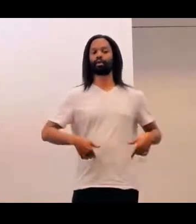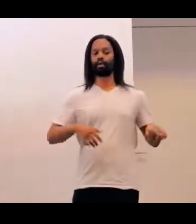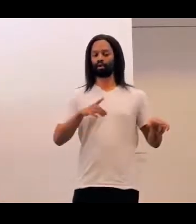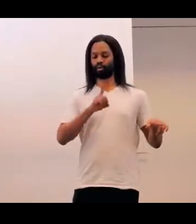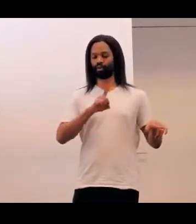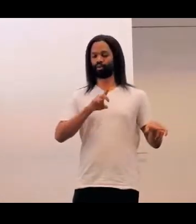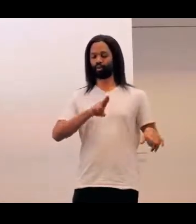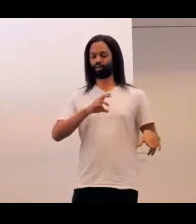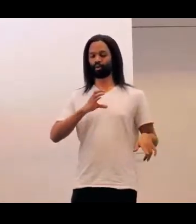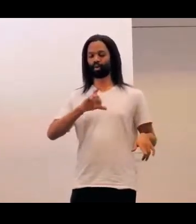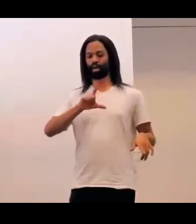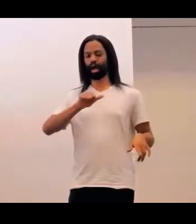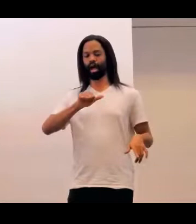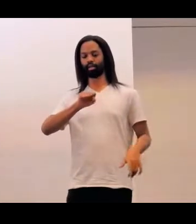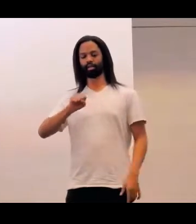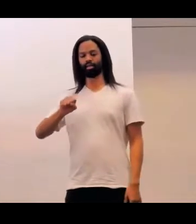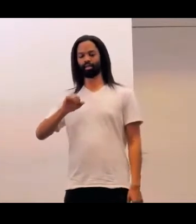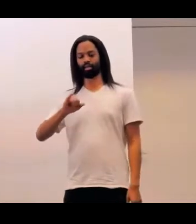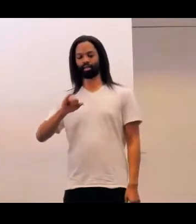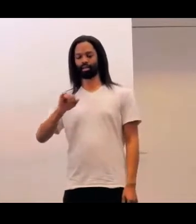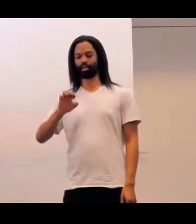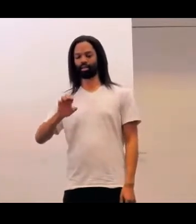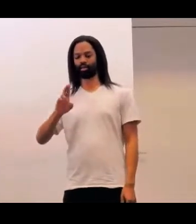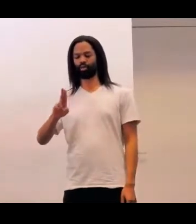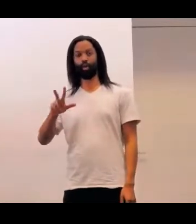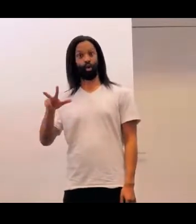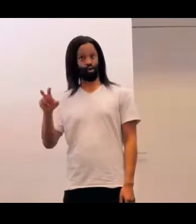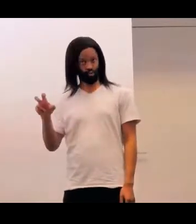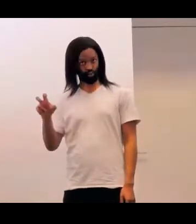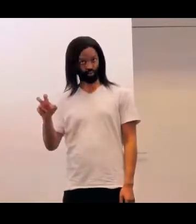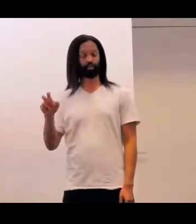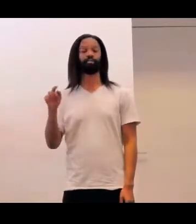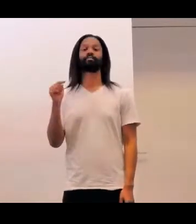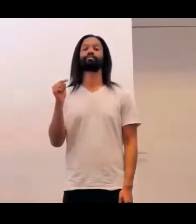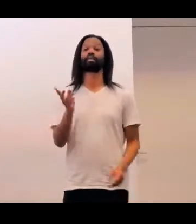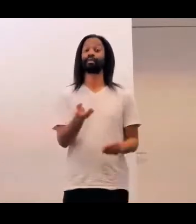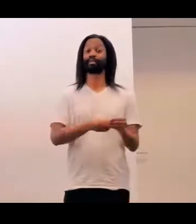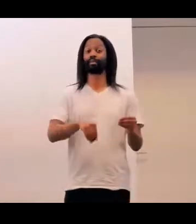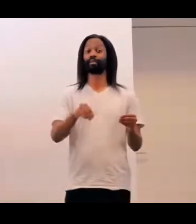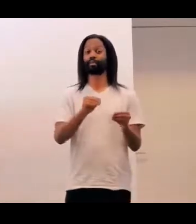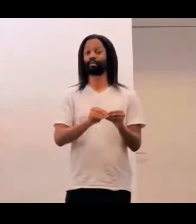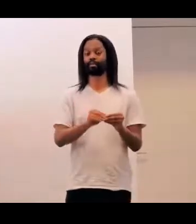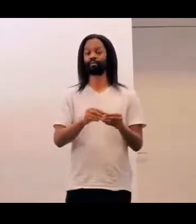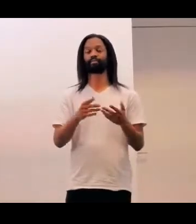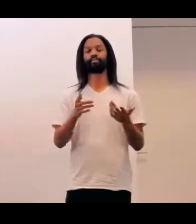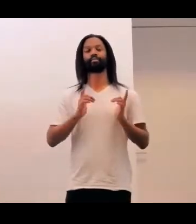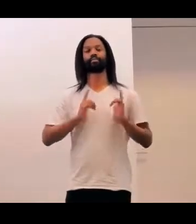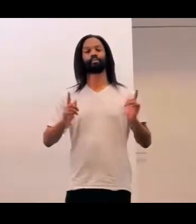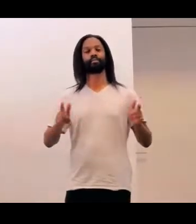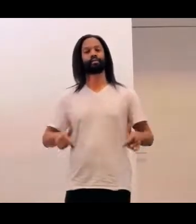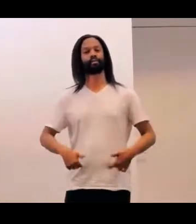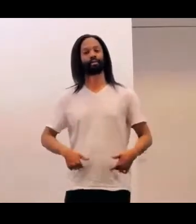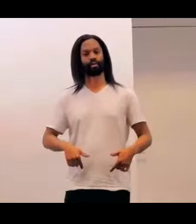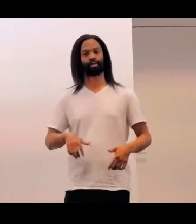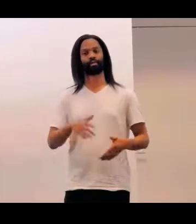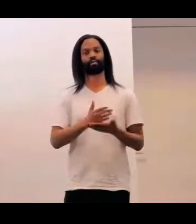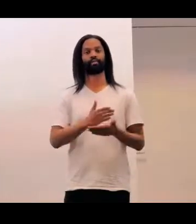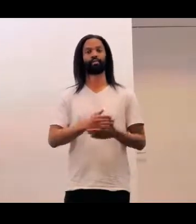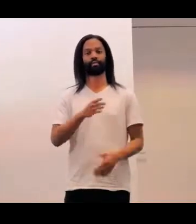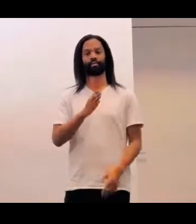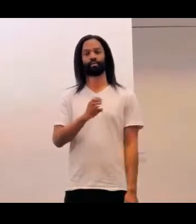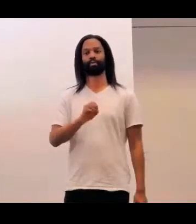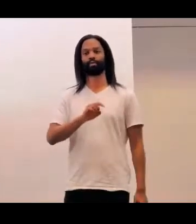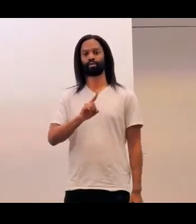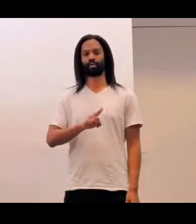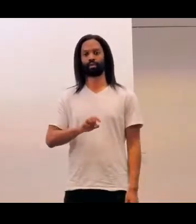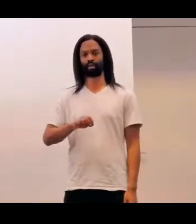figure pas dans la délibération, mais j'ajouterai pour votre information, une classe de l'école Moselli qui n'a pas fait la bonne démarche pour